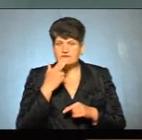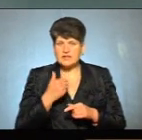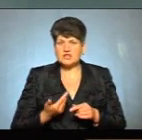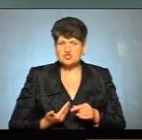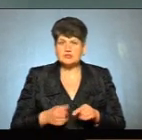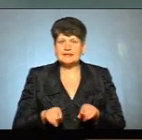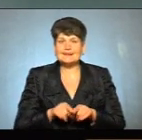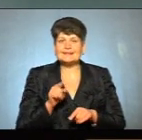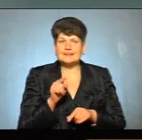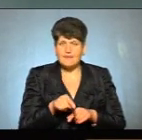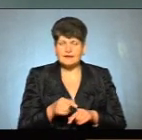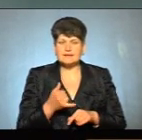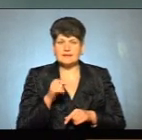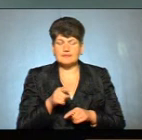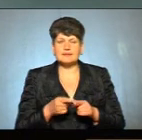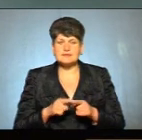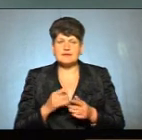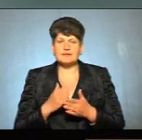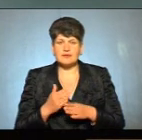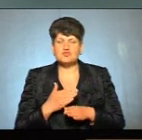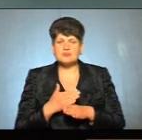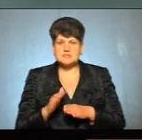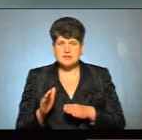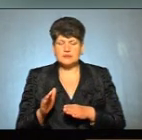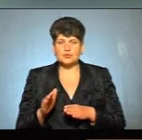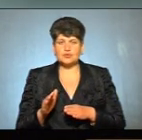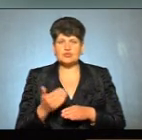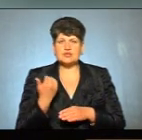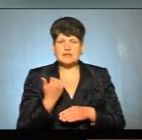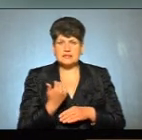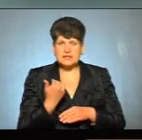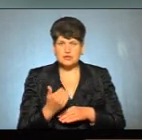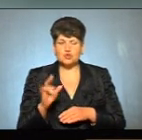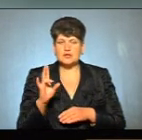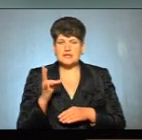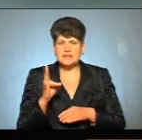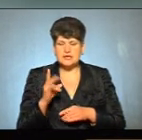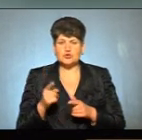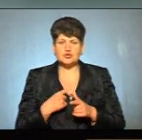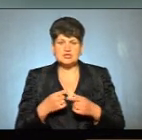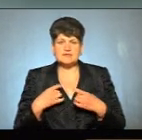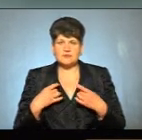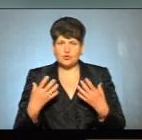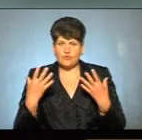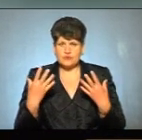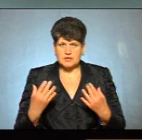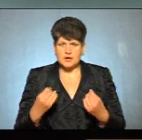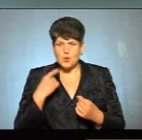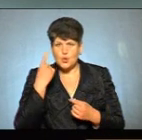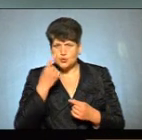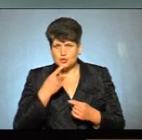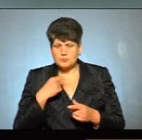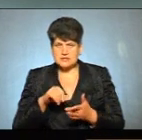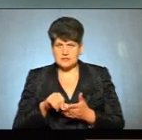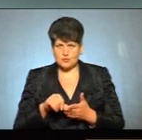саме так, і для них це є частиною, невід'ємною частиною їхнього недільного чи святкового дня, особиста участь в